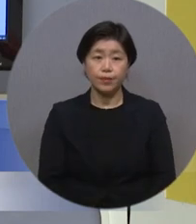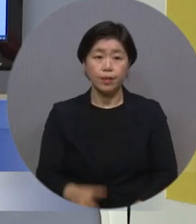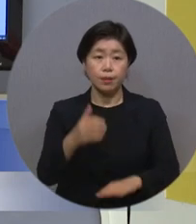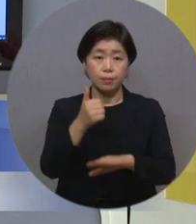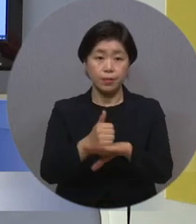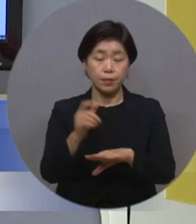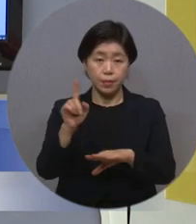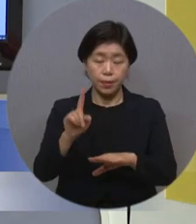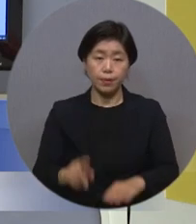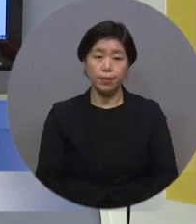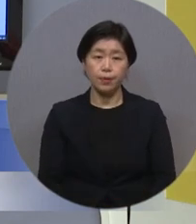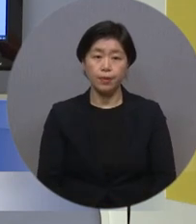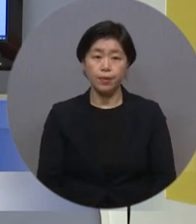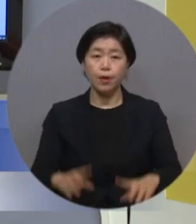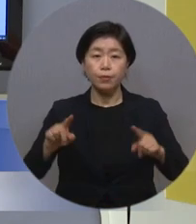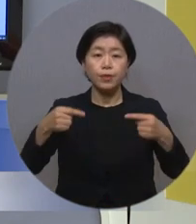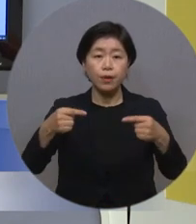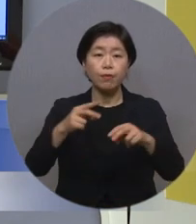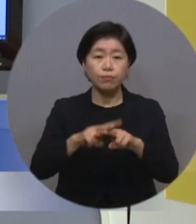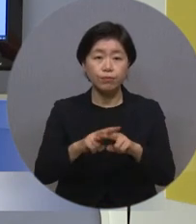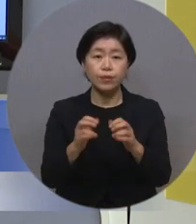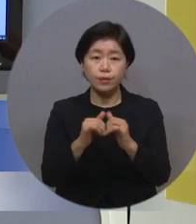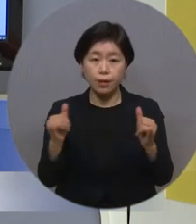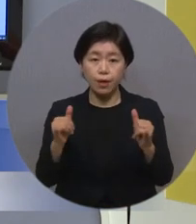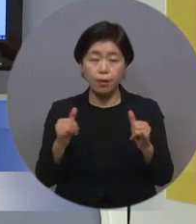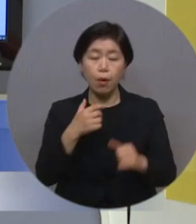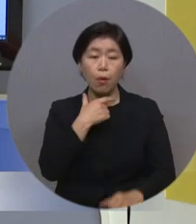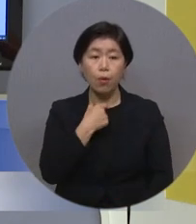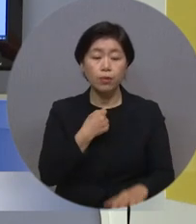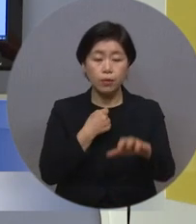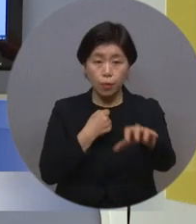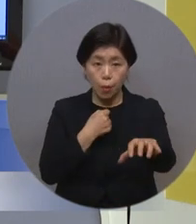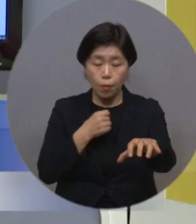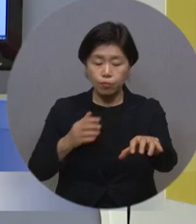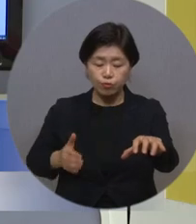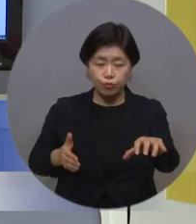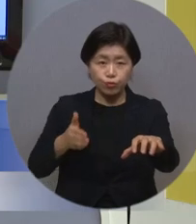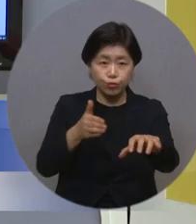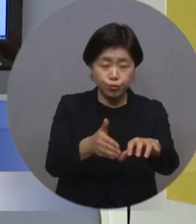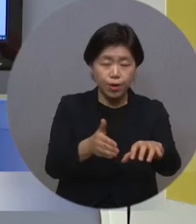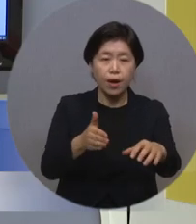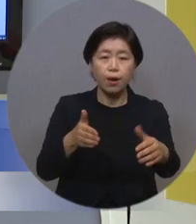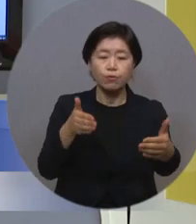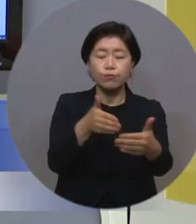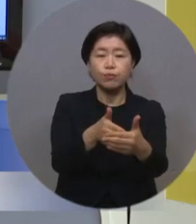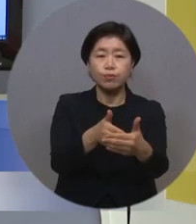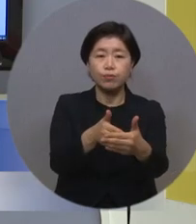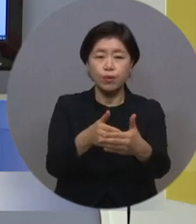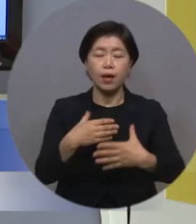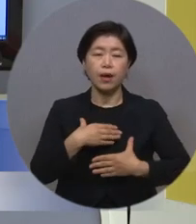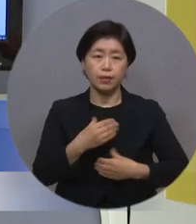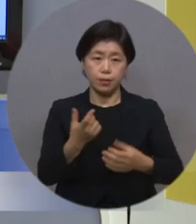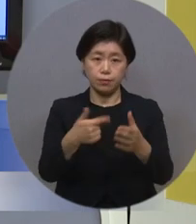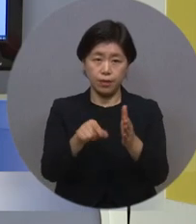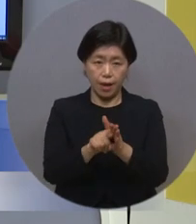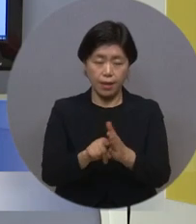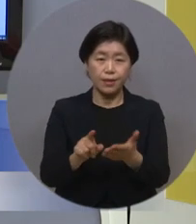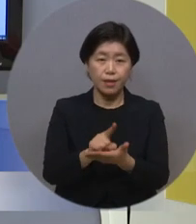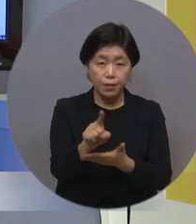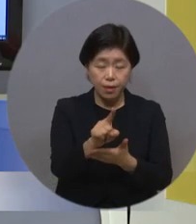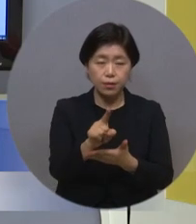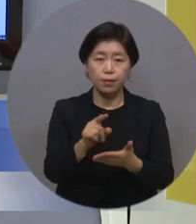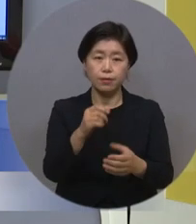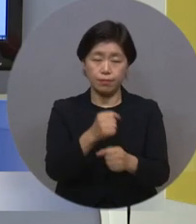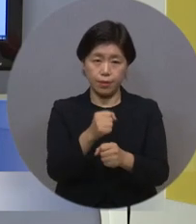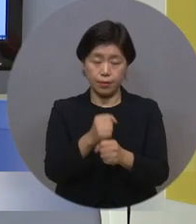소식입니다 휠체어 사용자가 원하는 목적지에 안전하게 도착할 수 있도록 하는 내비게이션이 개발돼 상용화에